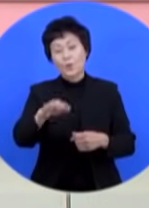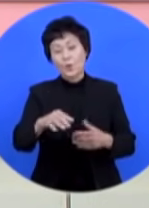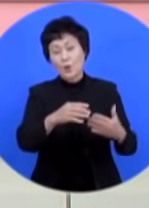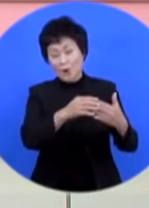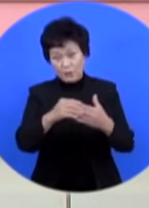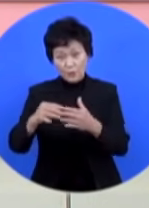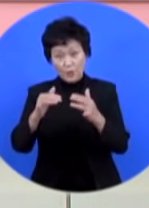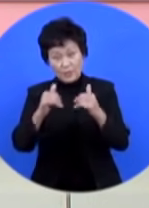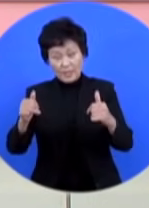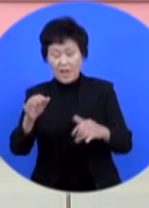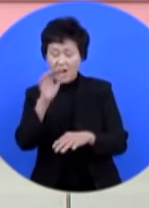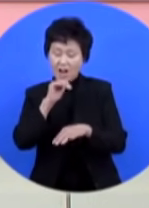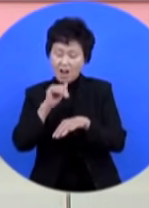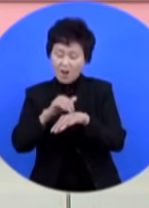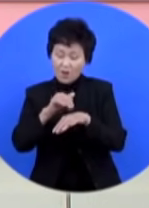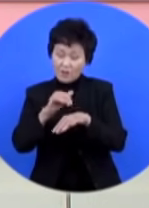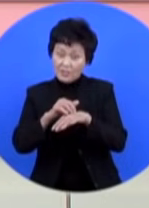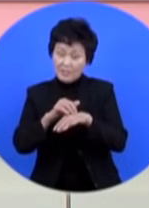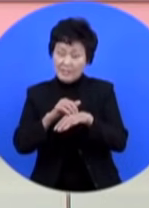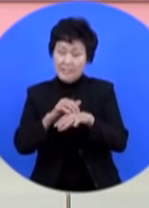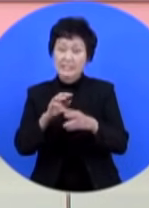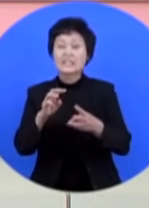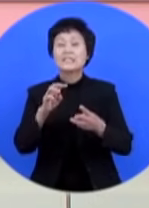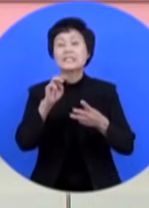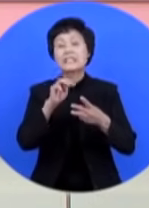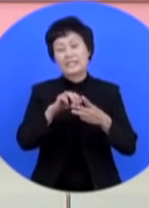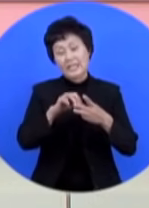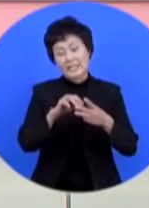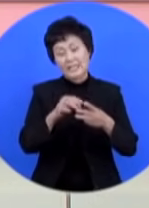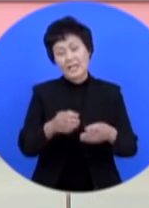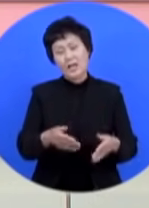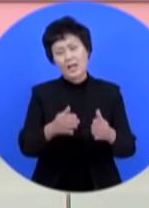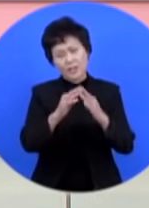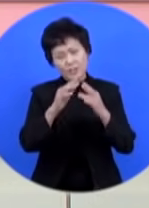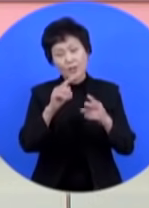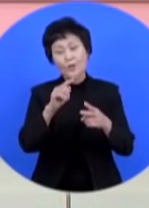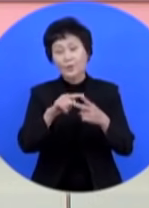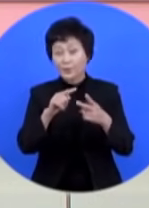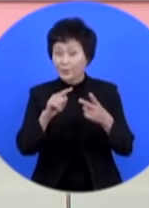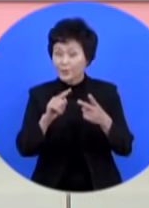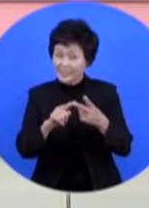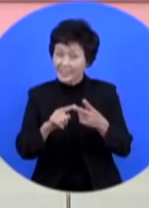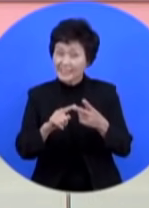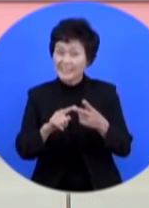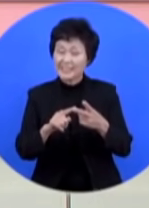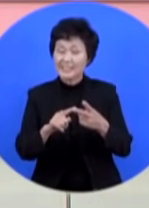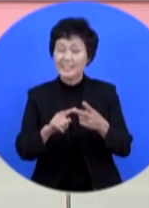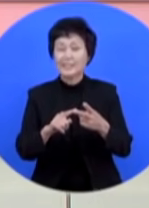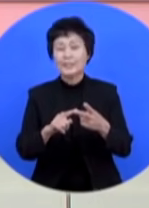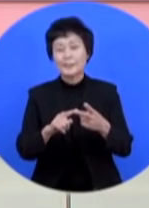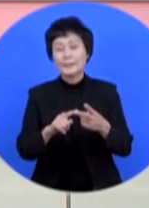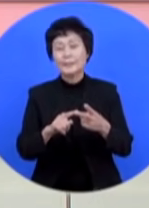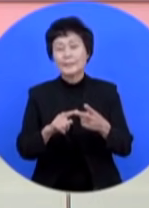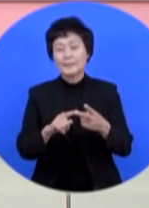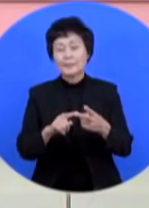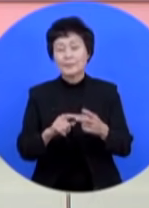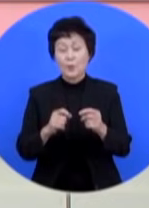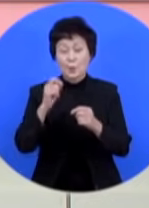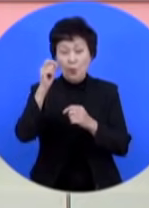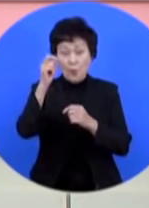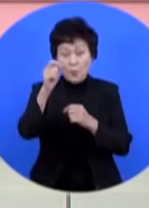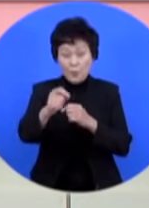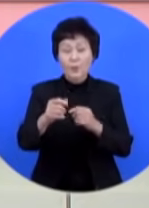훈련 센터를 좀 우리나라 말하면 면 소재지 정도에 세워서 네. 좀 더 장기적인